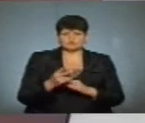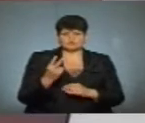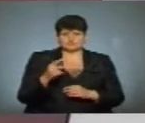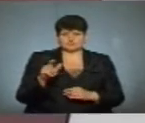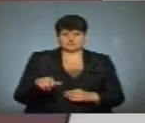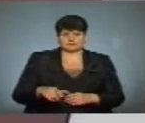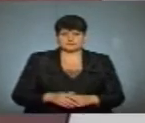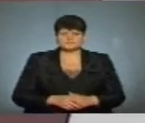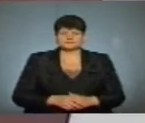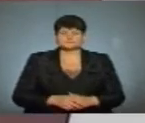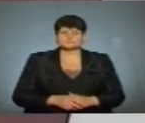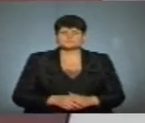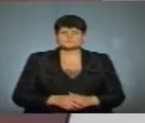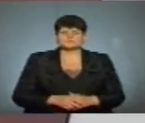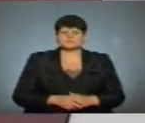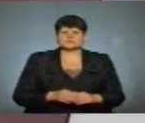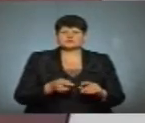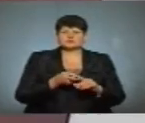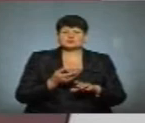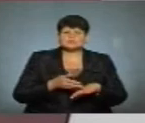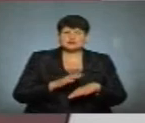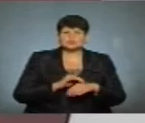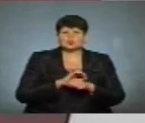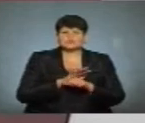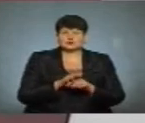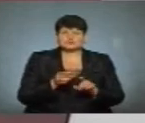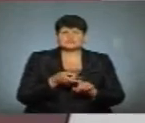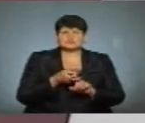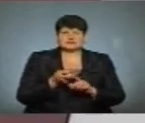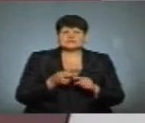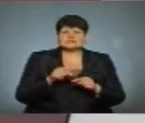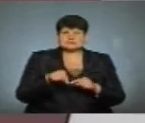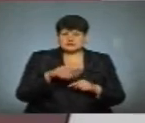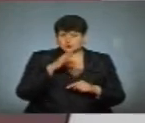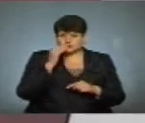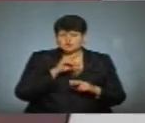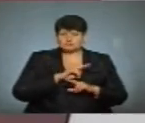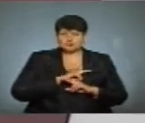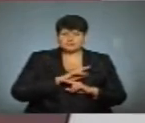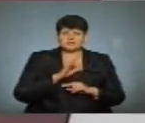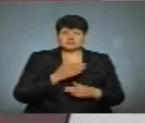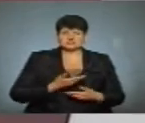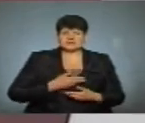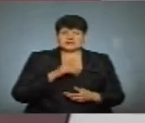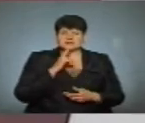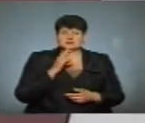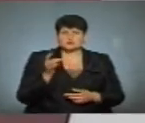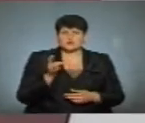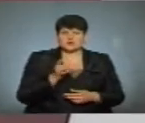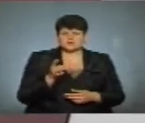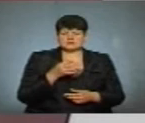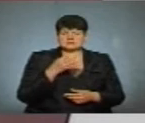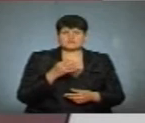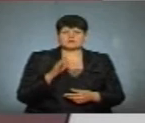чоловіки. Через ускладнення від коронавірусної інфекції цієї ночі помер житель Кременецького району, повідомив